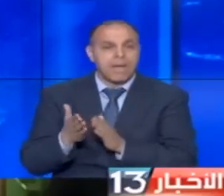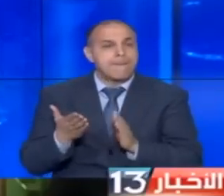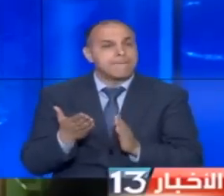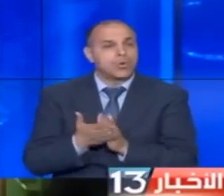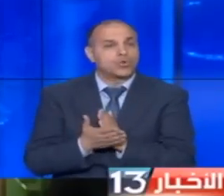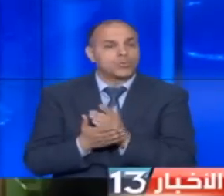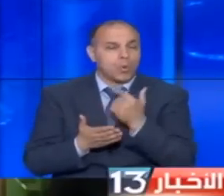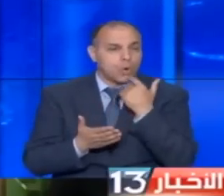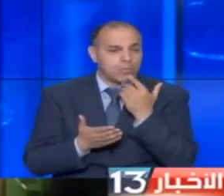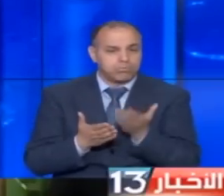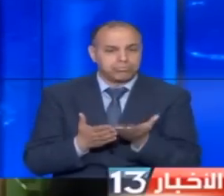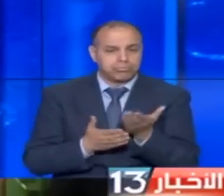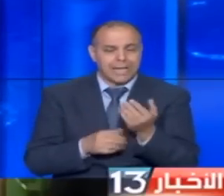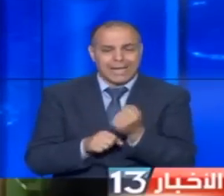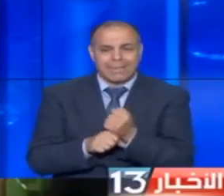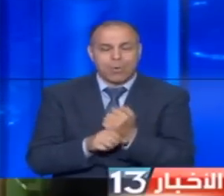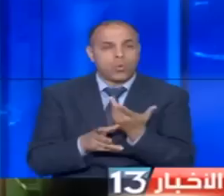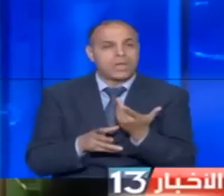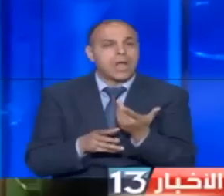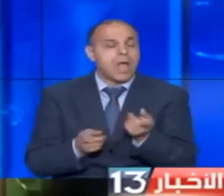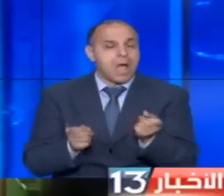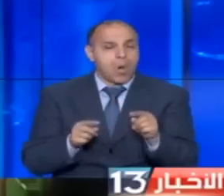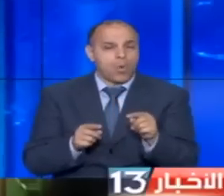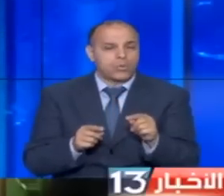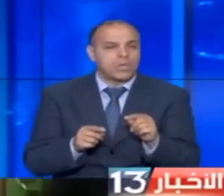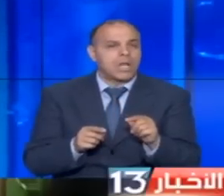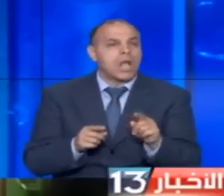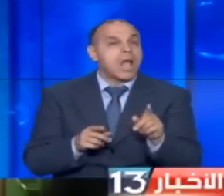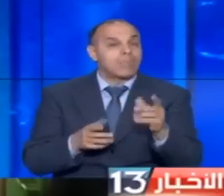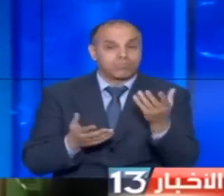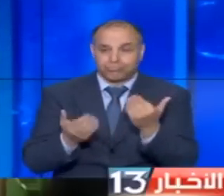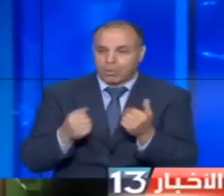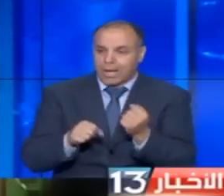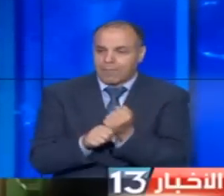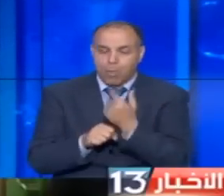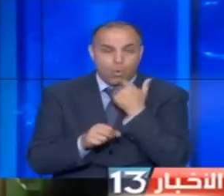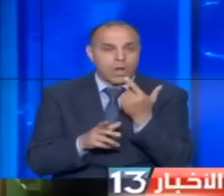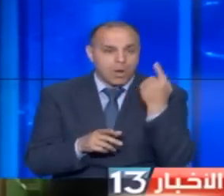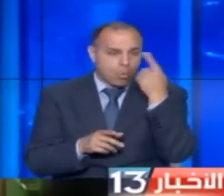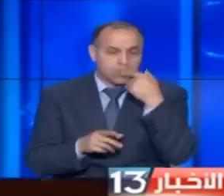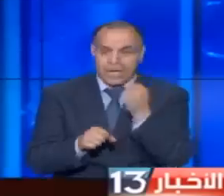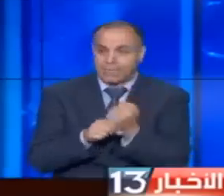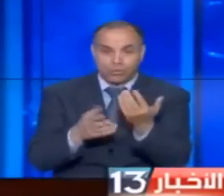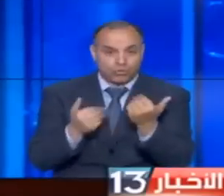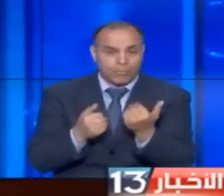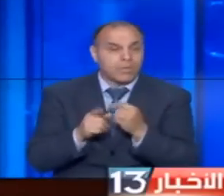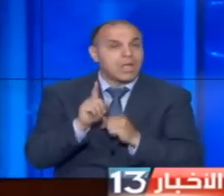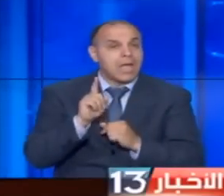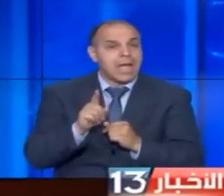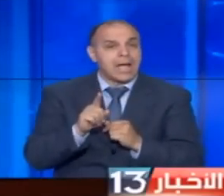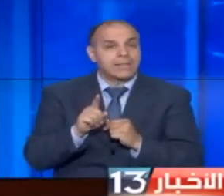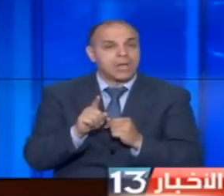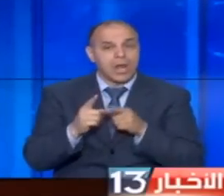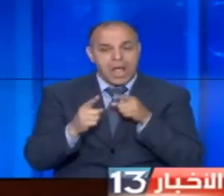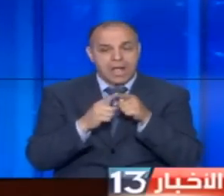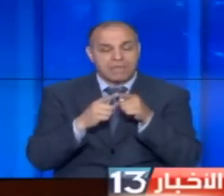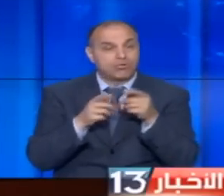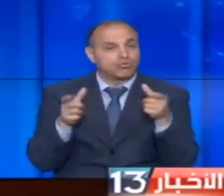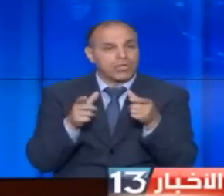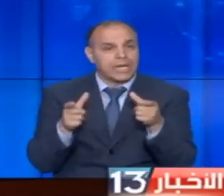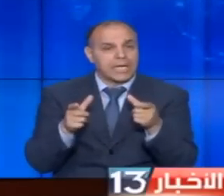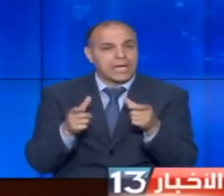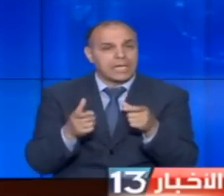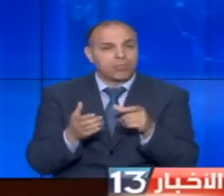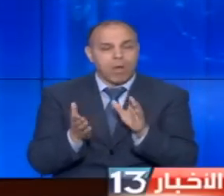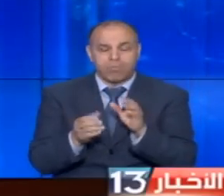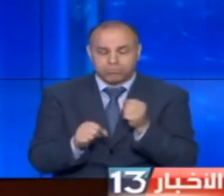الارتقاء بمناخ الاعمال بتونس وتحسين جاذبيه موقعها كوجهه استثماريه وليس لاحداث المؤسسات ودفع